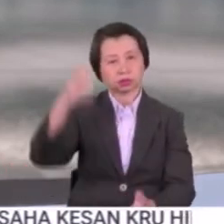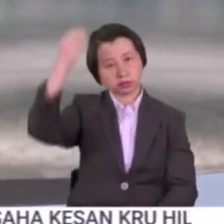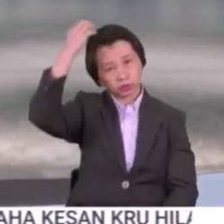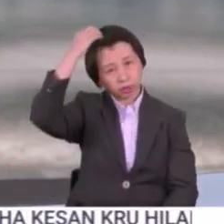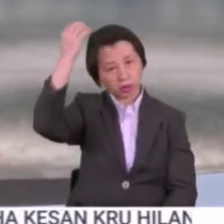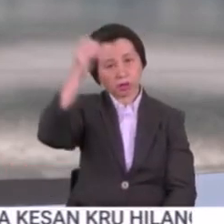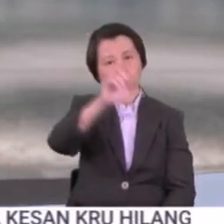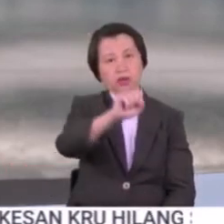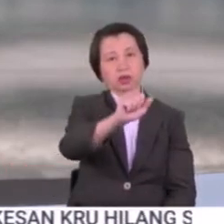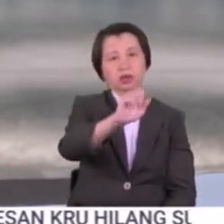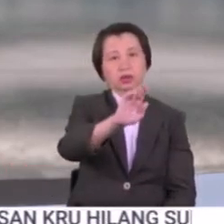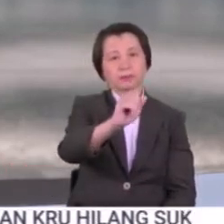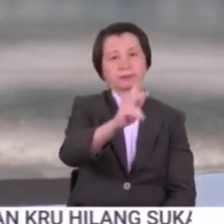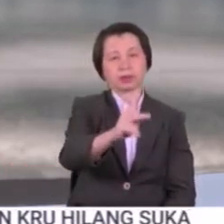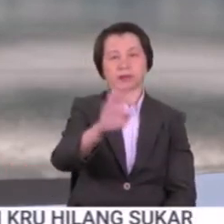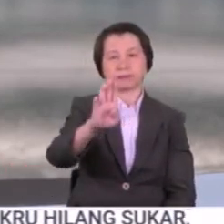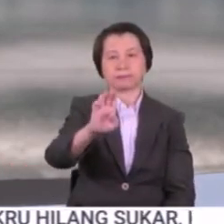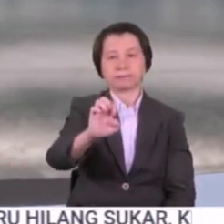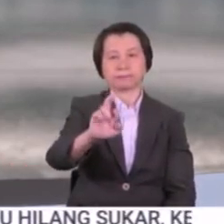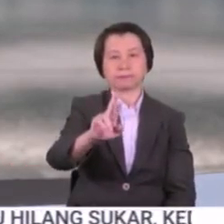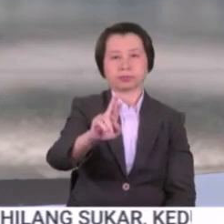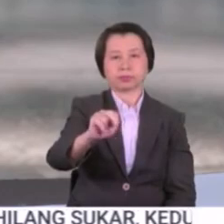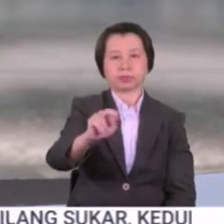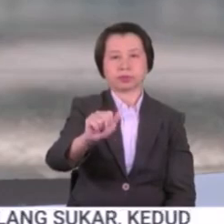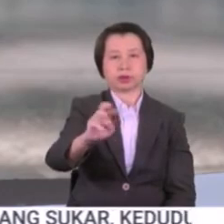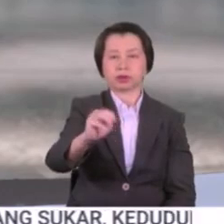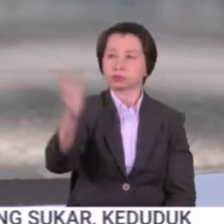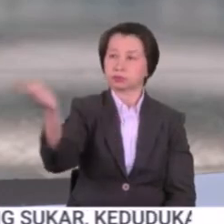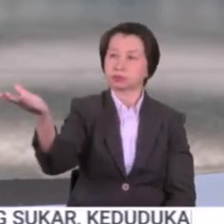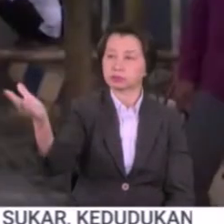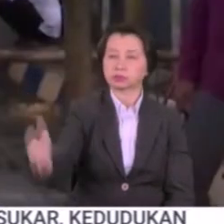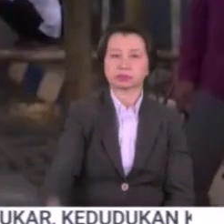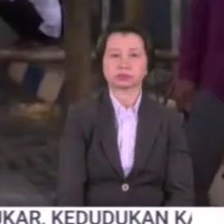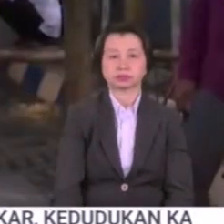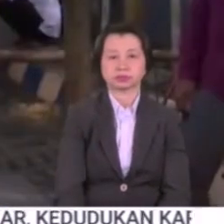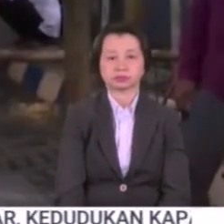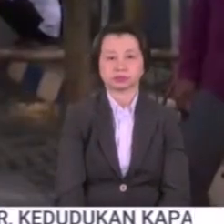lanjut mengenainya terus bersama Raswin Setia di lokasi